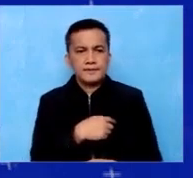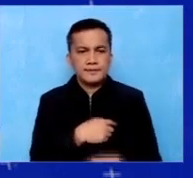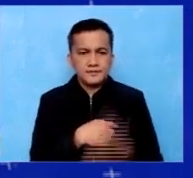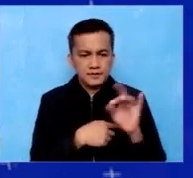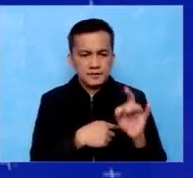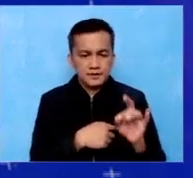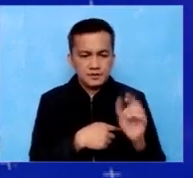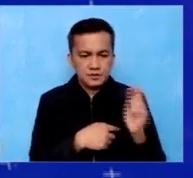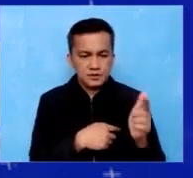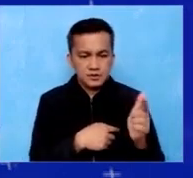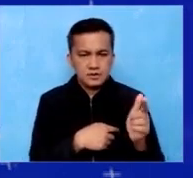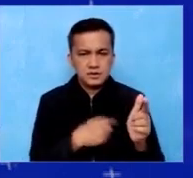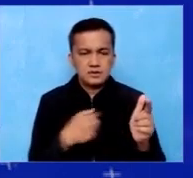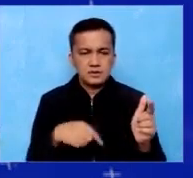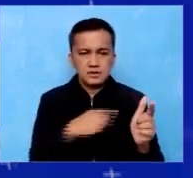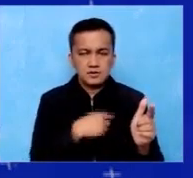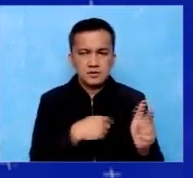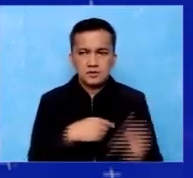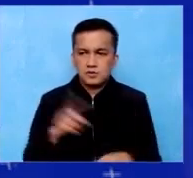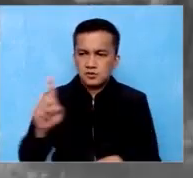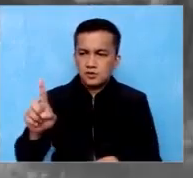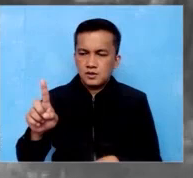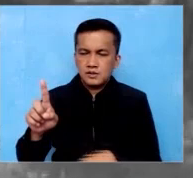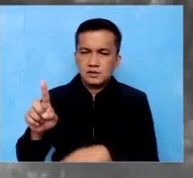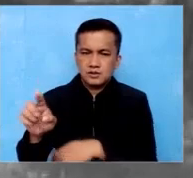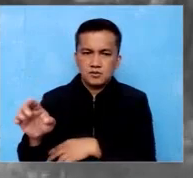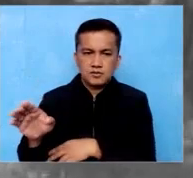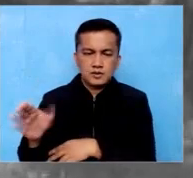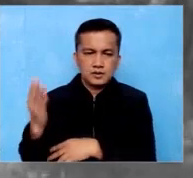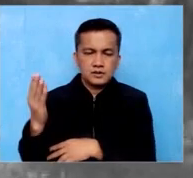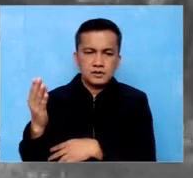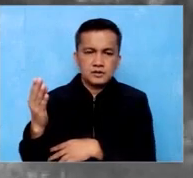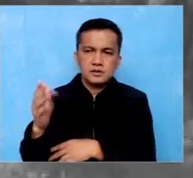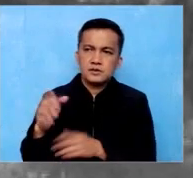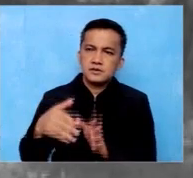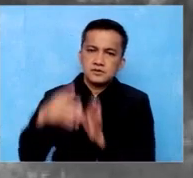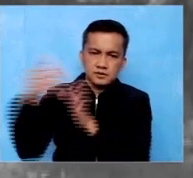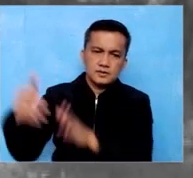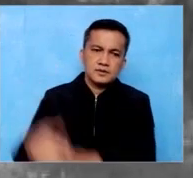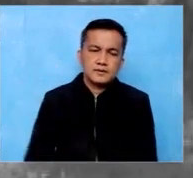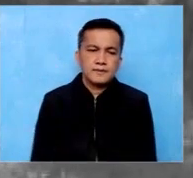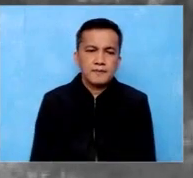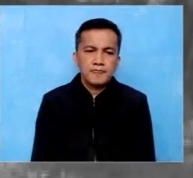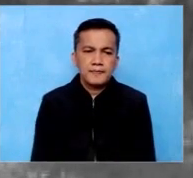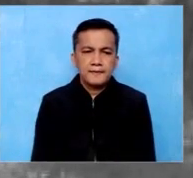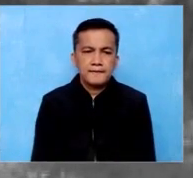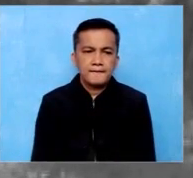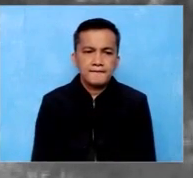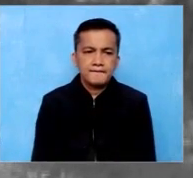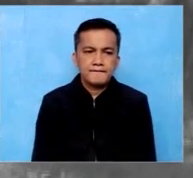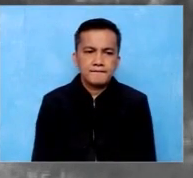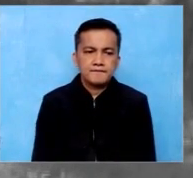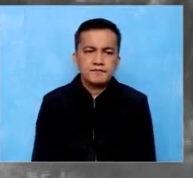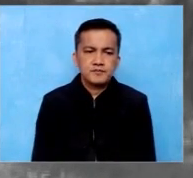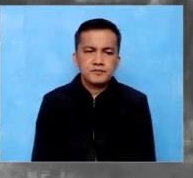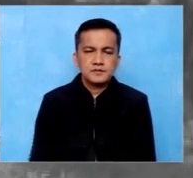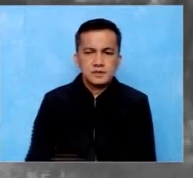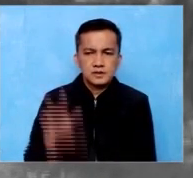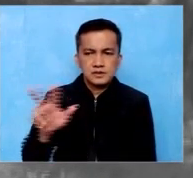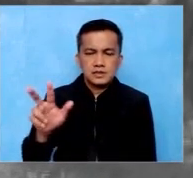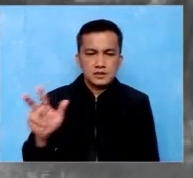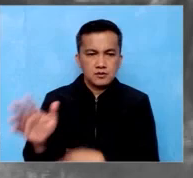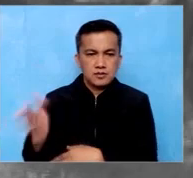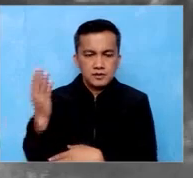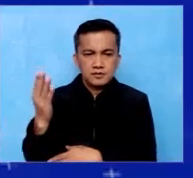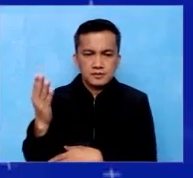8:20 p.m. po sa amin. Tapos around 1 a.m. doon naman po sa kabila. Tapos mga around 3 a.m. po sa